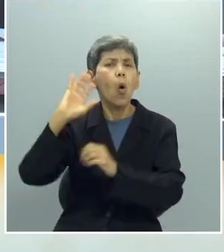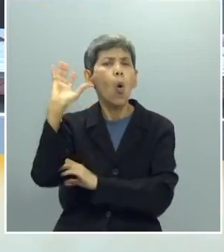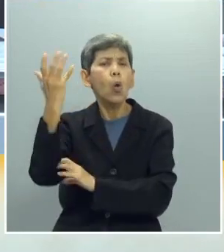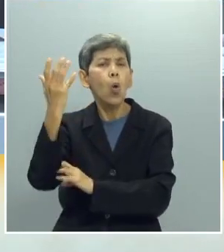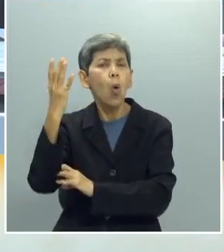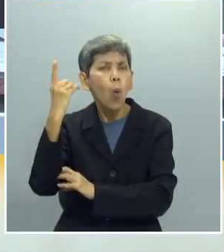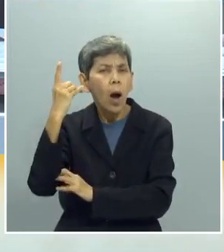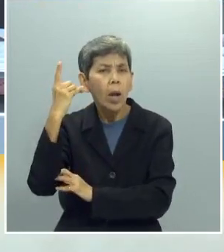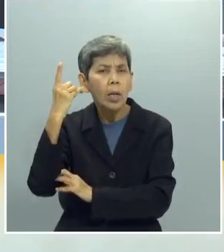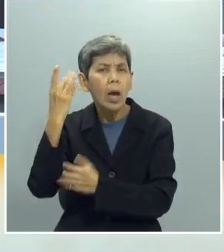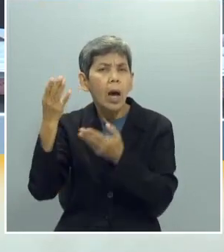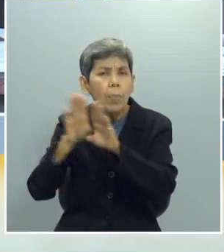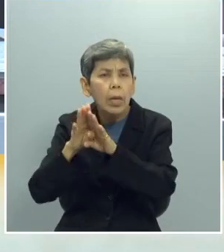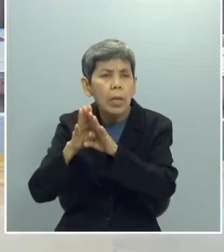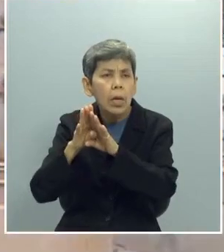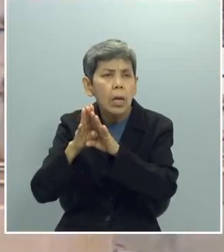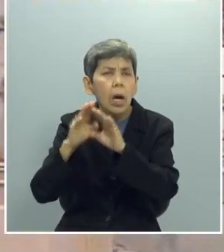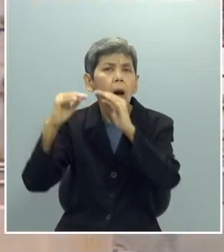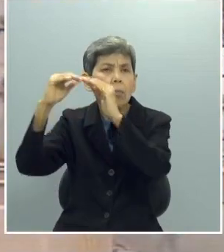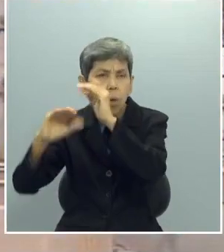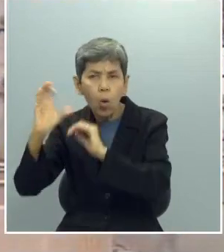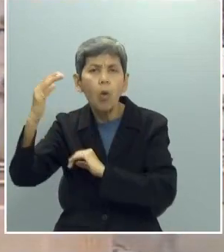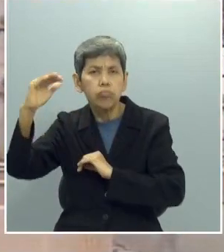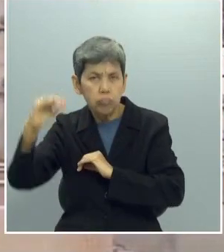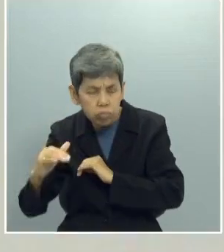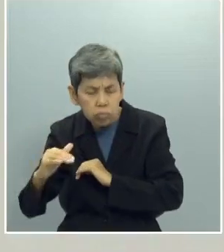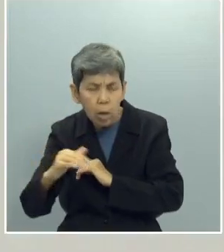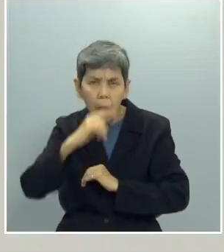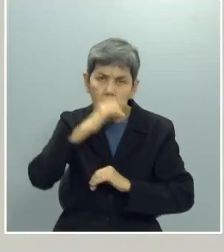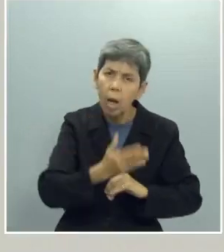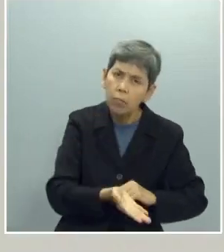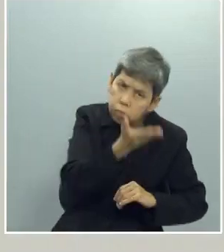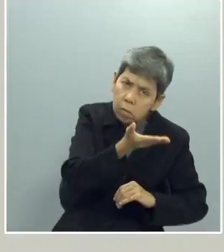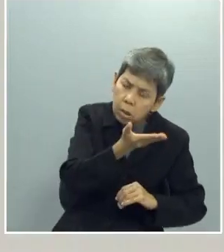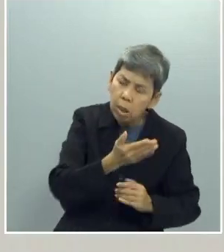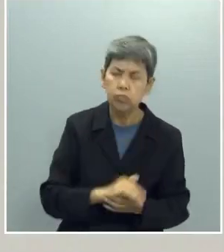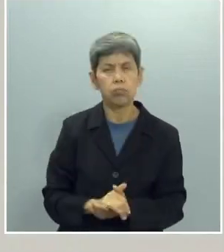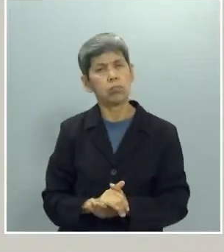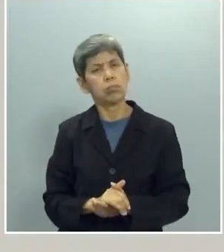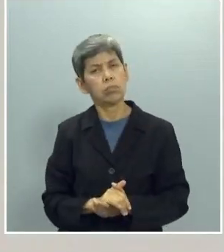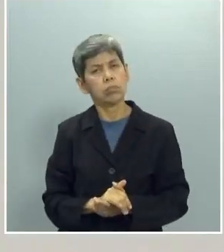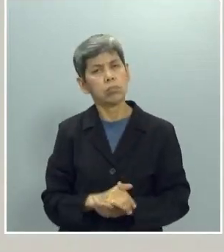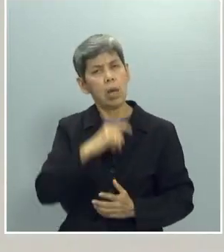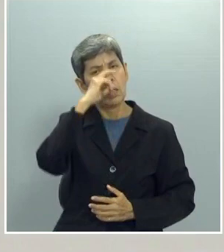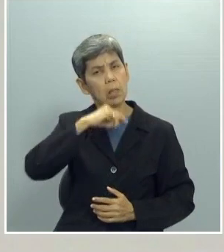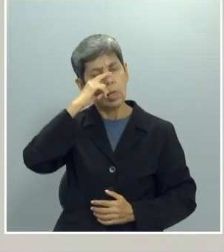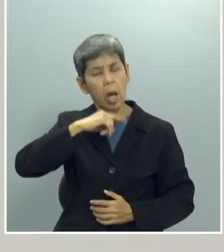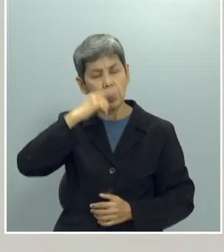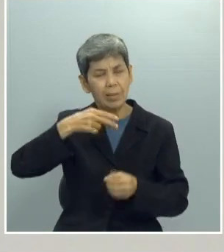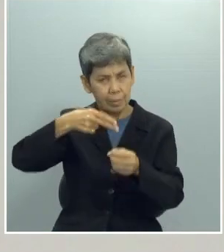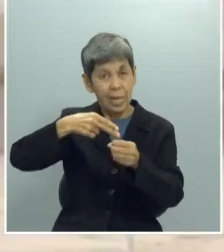เมื่อคืนนี้ปิดร่วงคือโลกลงเราขึ้นน่ะมันเป็นจังหวะเวลาจริงๆนะเอาน้ำมันไทยก่อนไหม